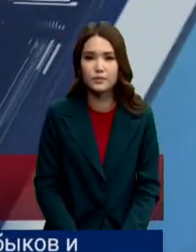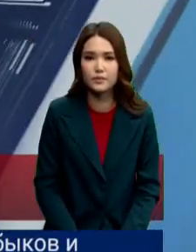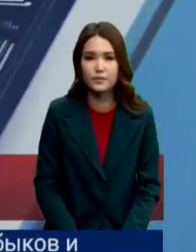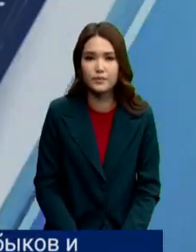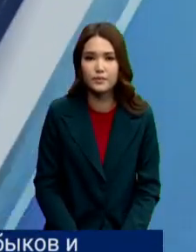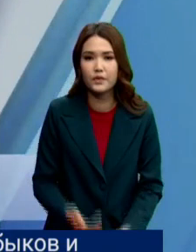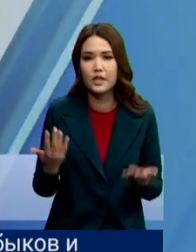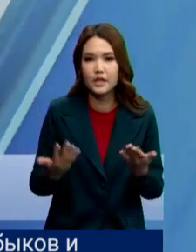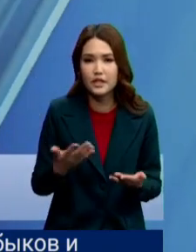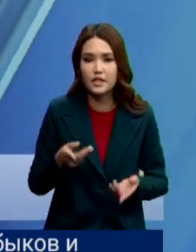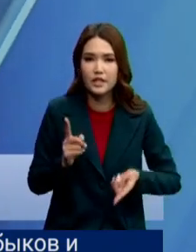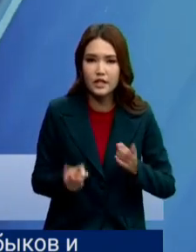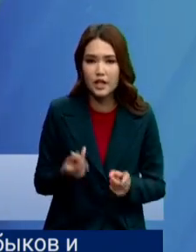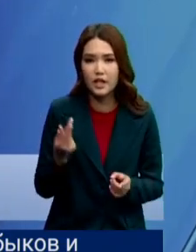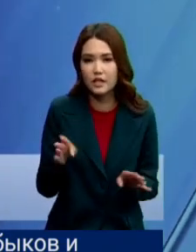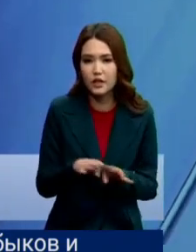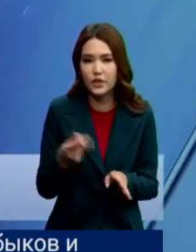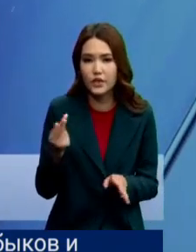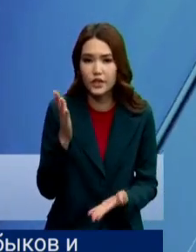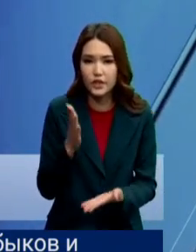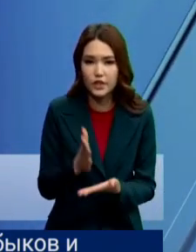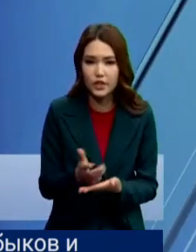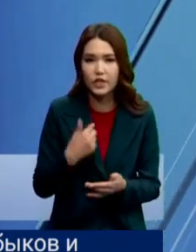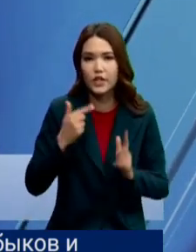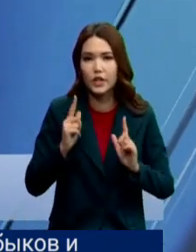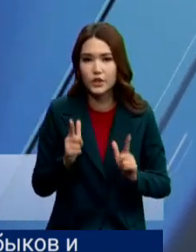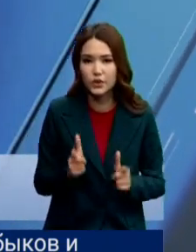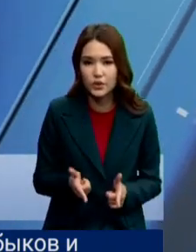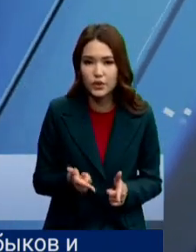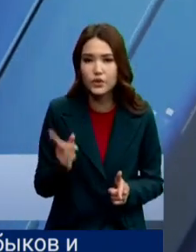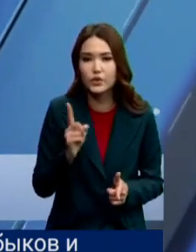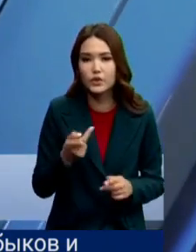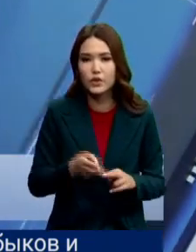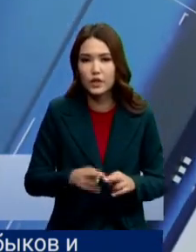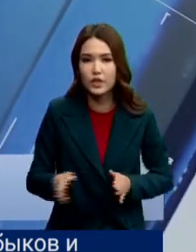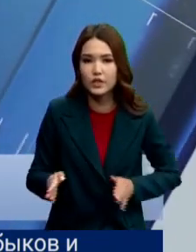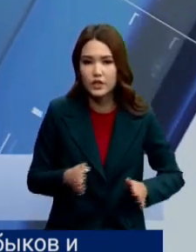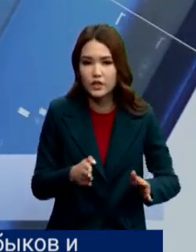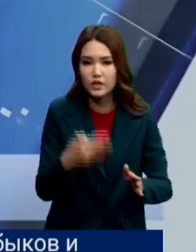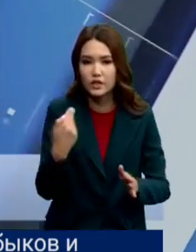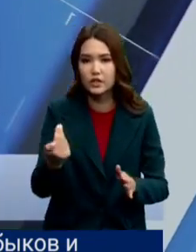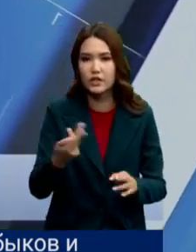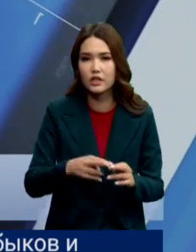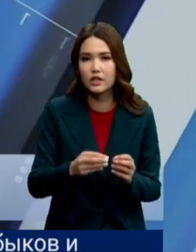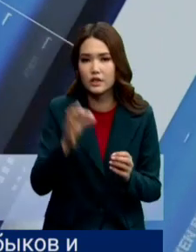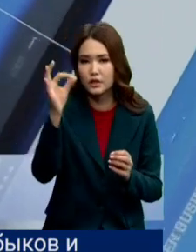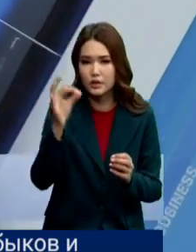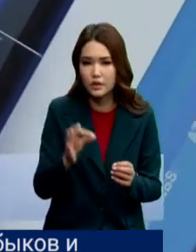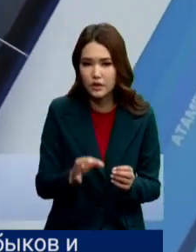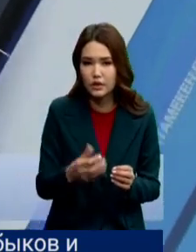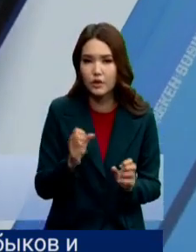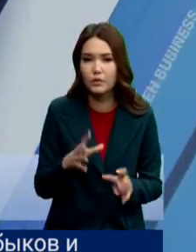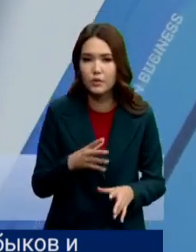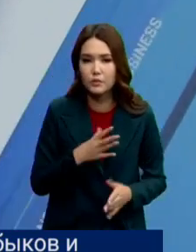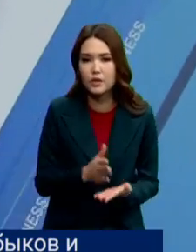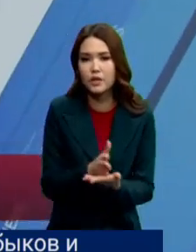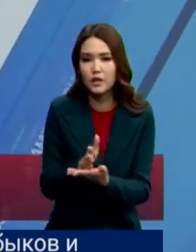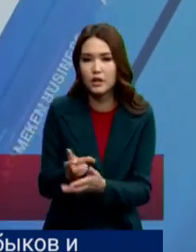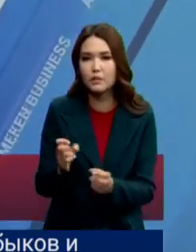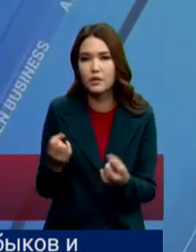Если реально такие деньги есть, я соглашусь, что какую-то часть, 10-20%, можно было бы направить